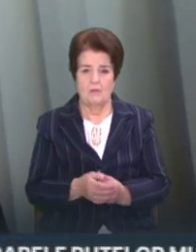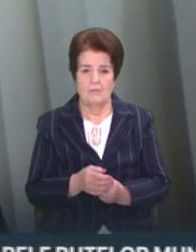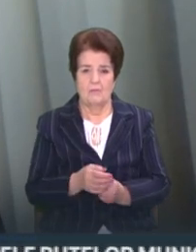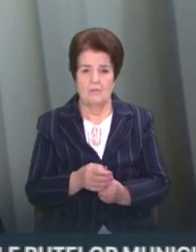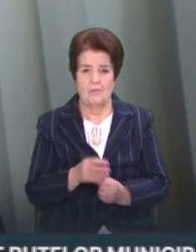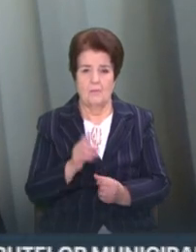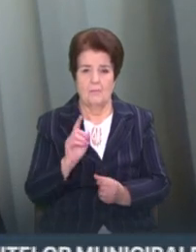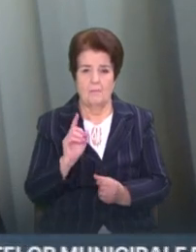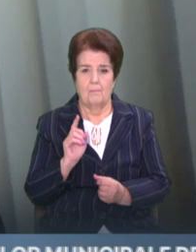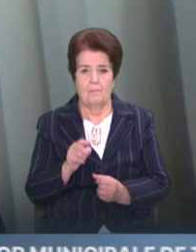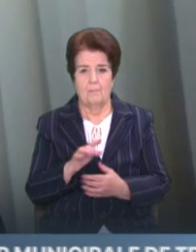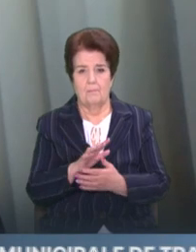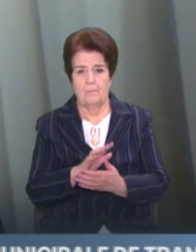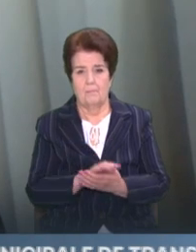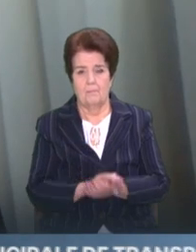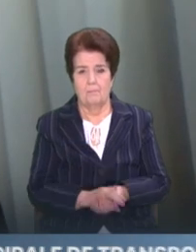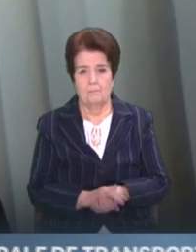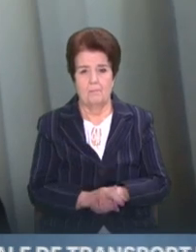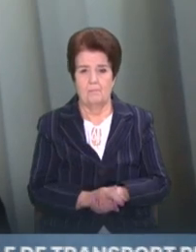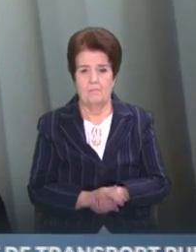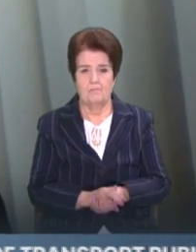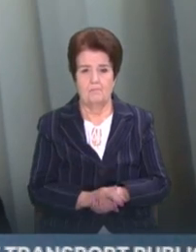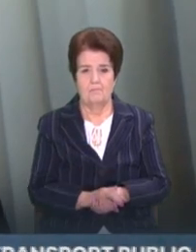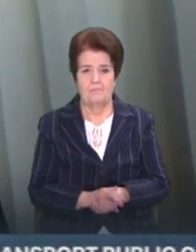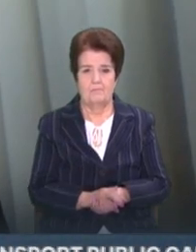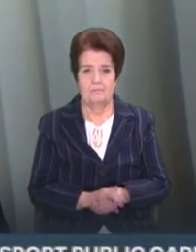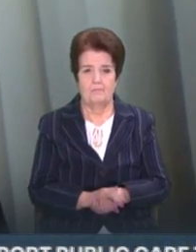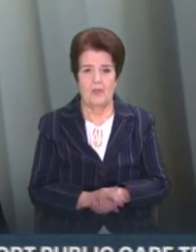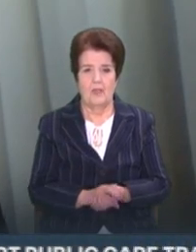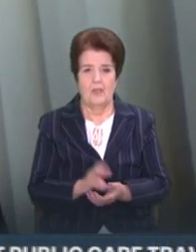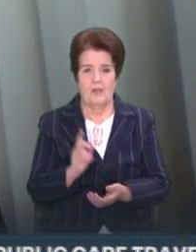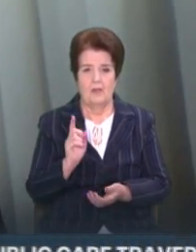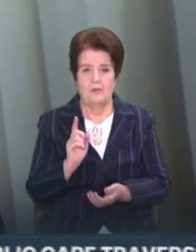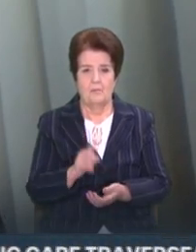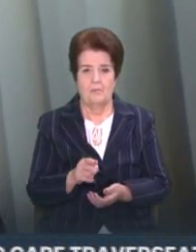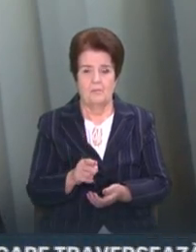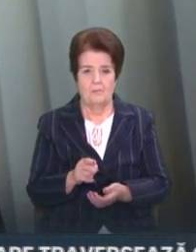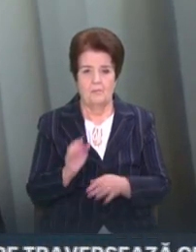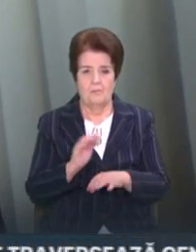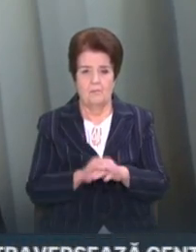subvenționarea măsurilor de eficientizare a consumului de energie. Pentru a face față